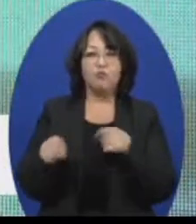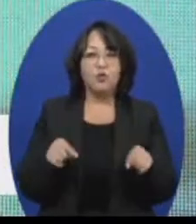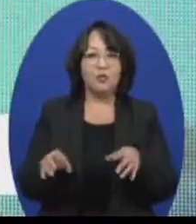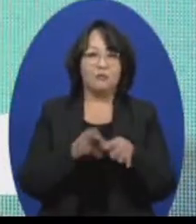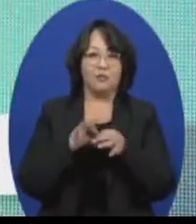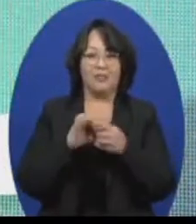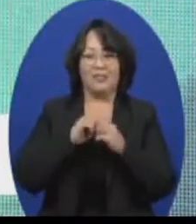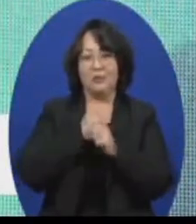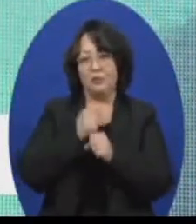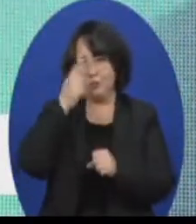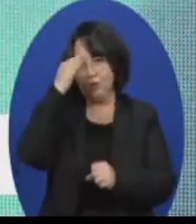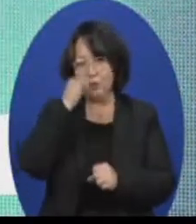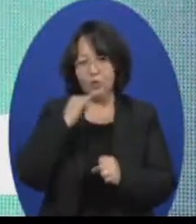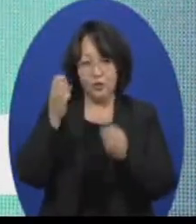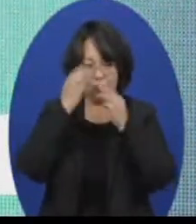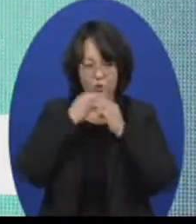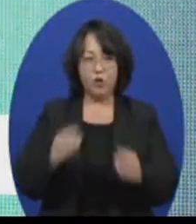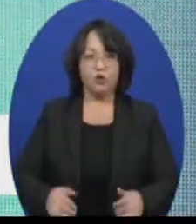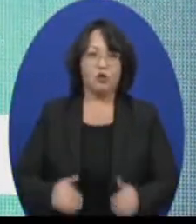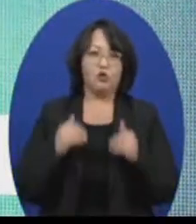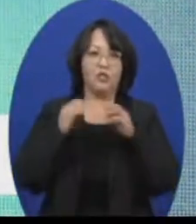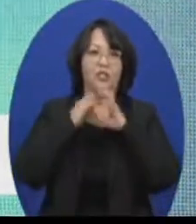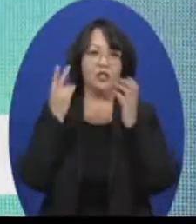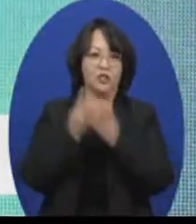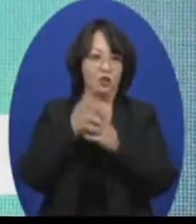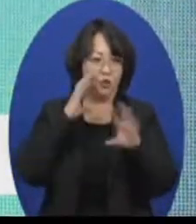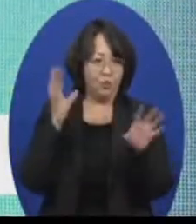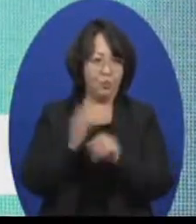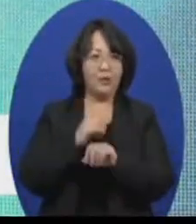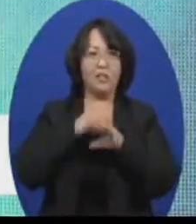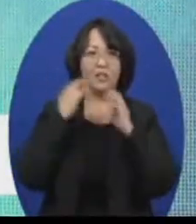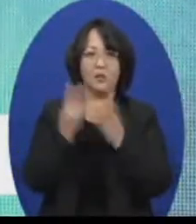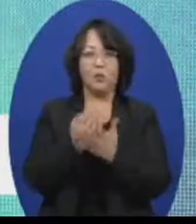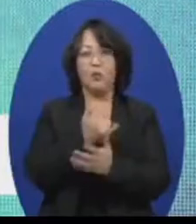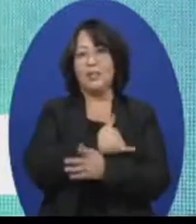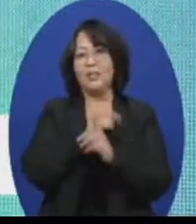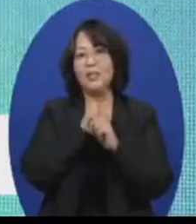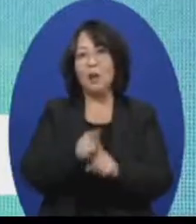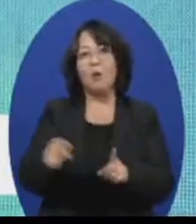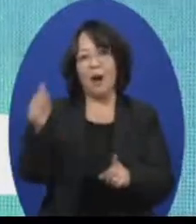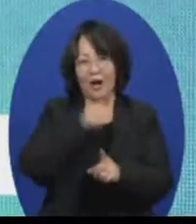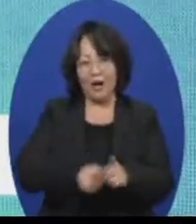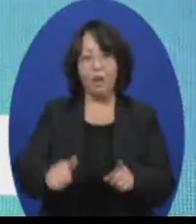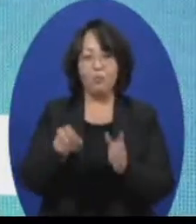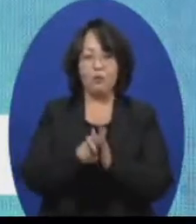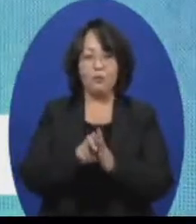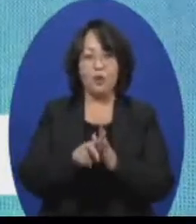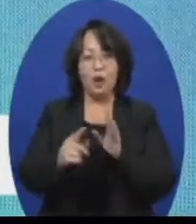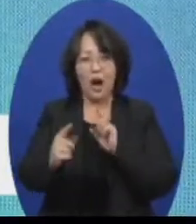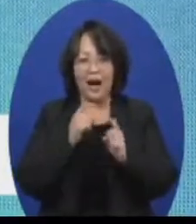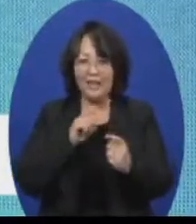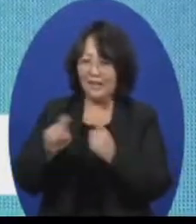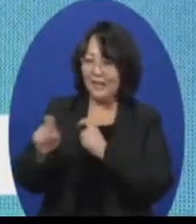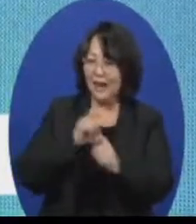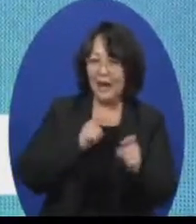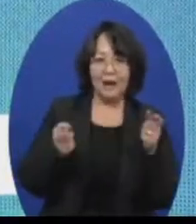Ингэж чадвал Монголын шинжилгээ хөгжнө. Нэгдсэн зохион байгуулах, нэгдсэн удирдлагаар хангагдана. Харилцан хамааралтай